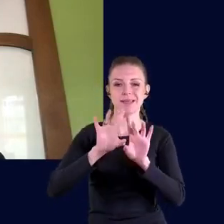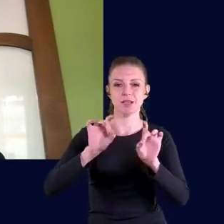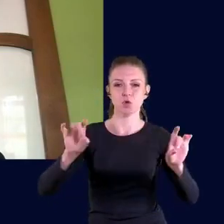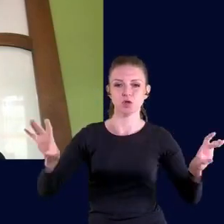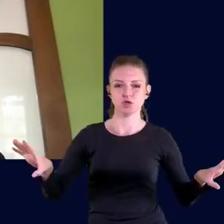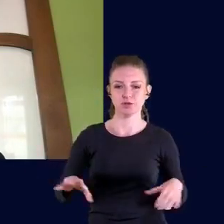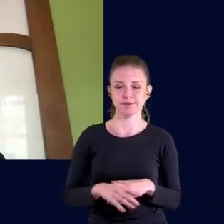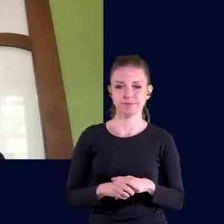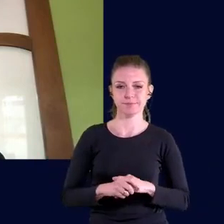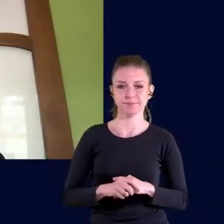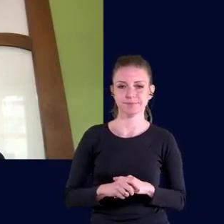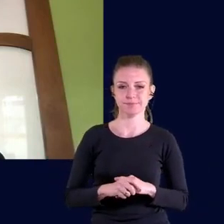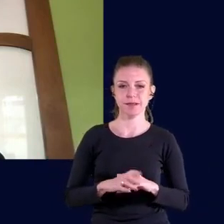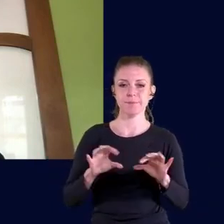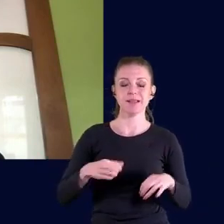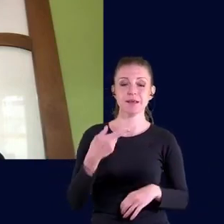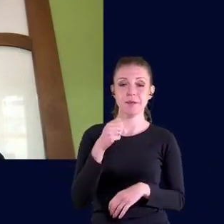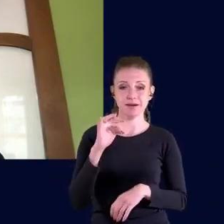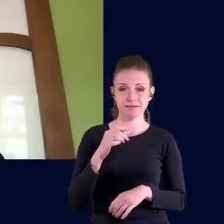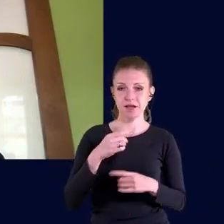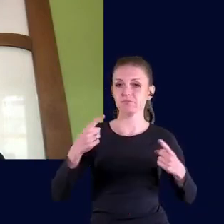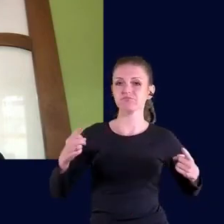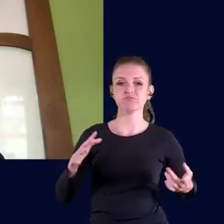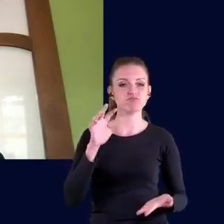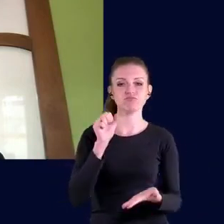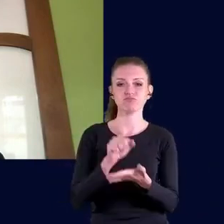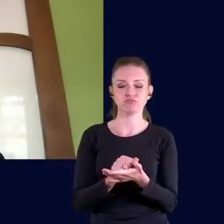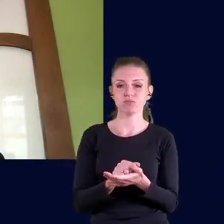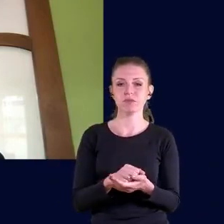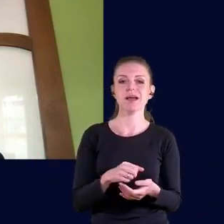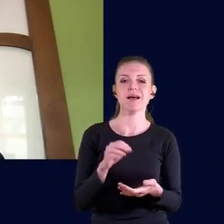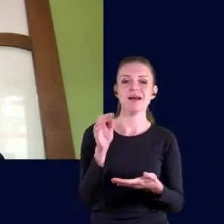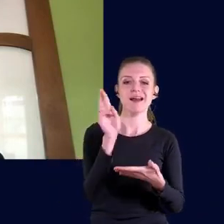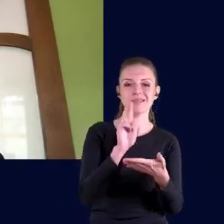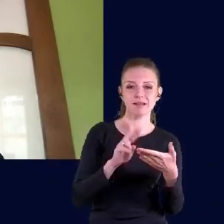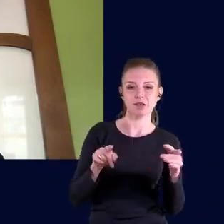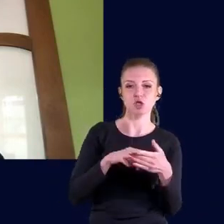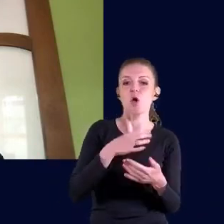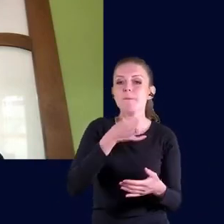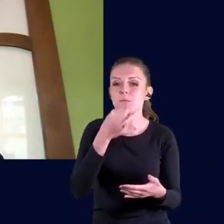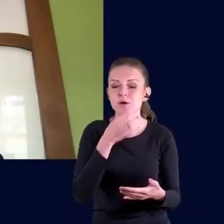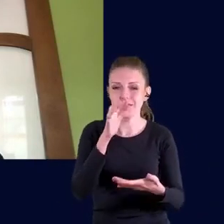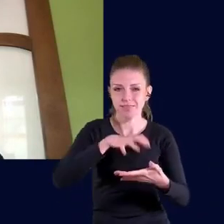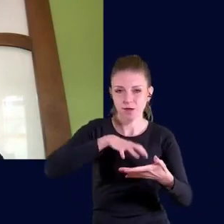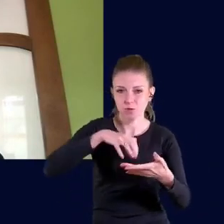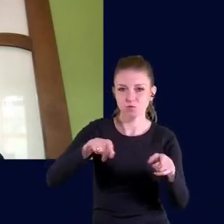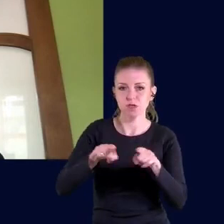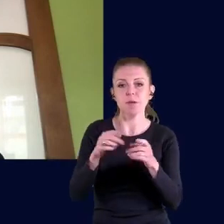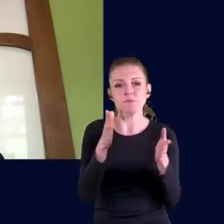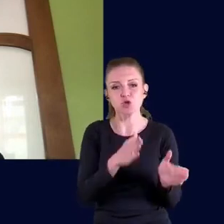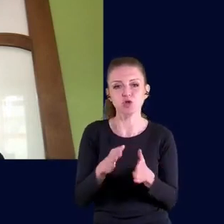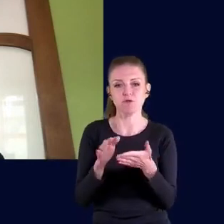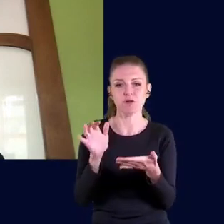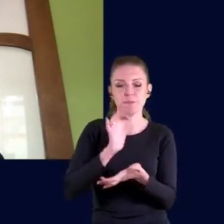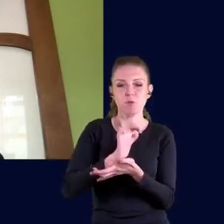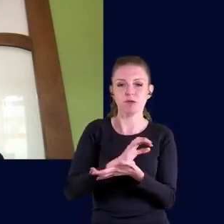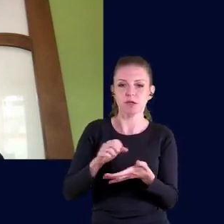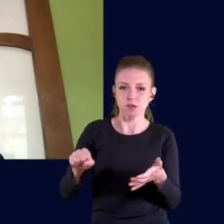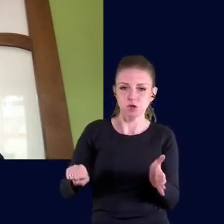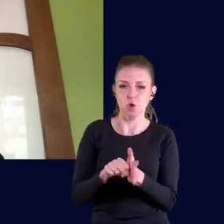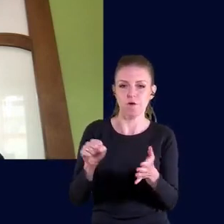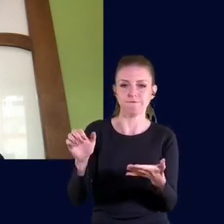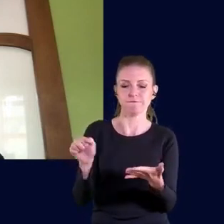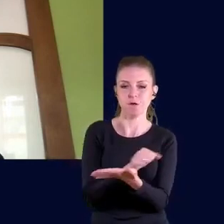Marta zajmuje się promocją redakcją i korekta tekstów a także przygotowaniem publikacji do druku iwspo